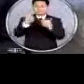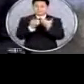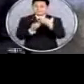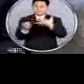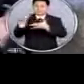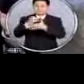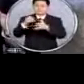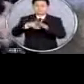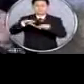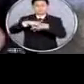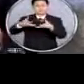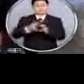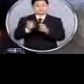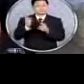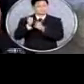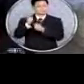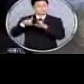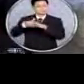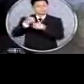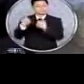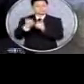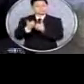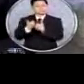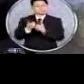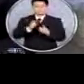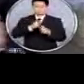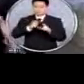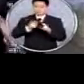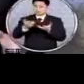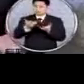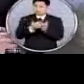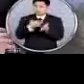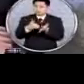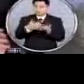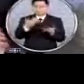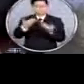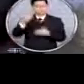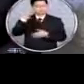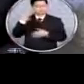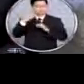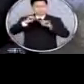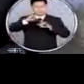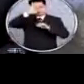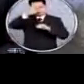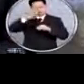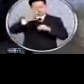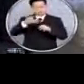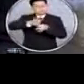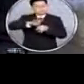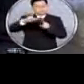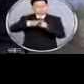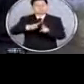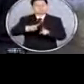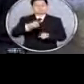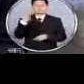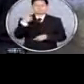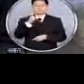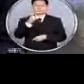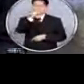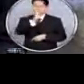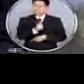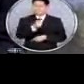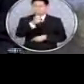部，就拿这几年文建会来讲，它的公务预算几乎是民进党时代将近快2倍，民进党时代没有超过60亿，